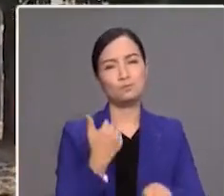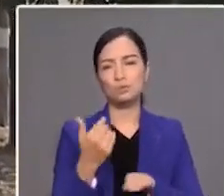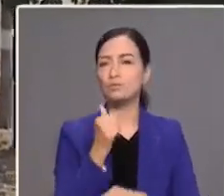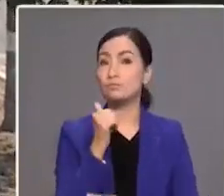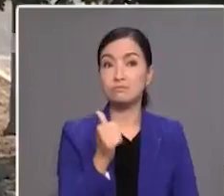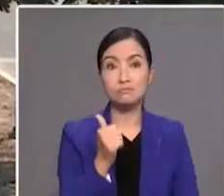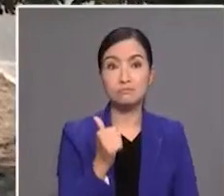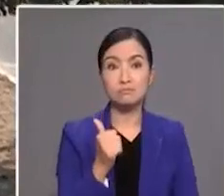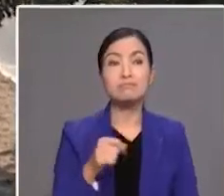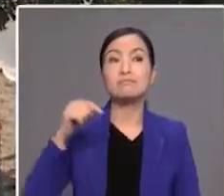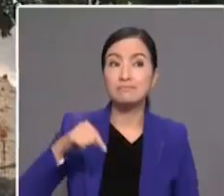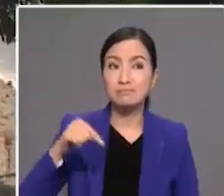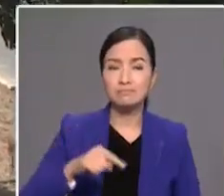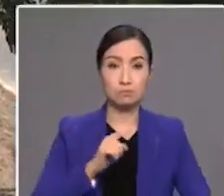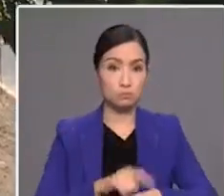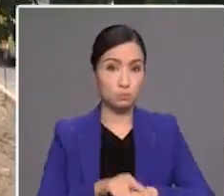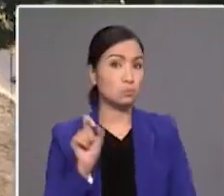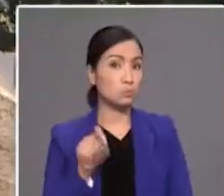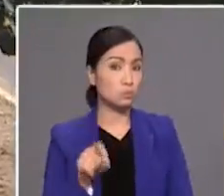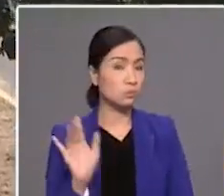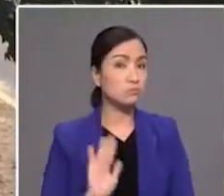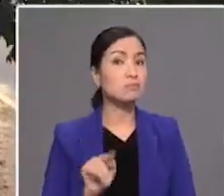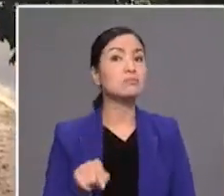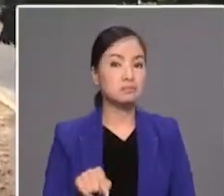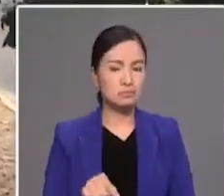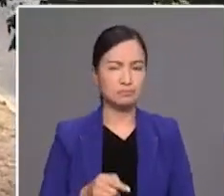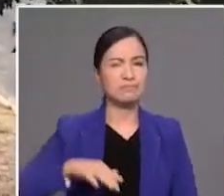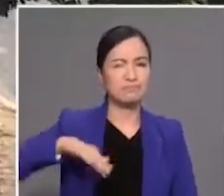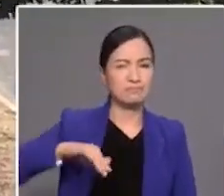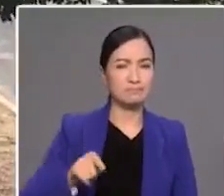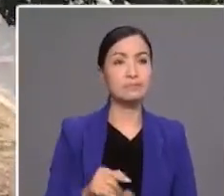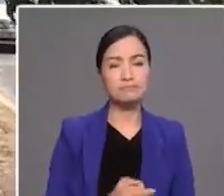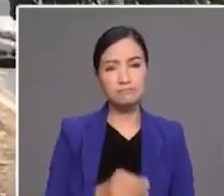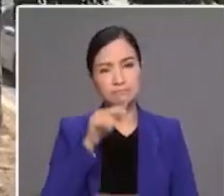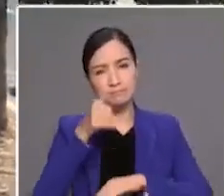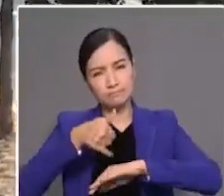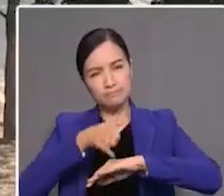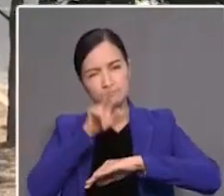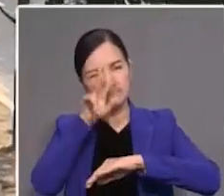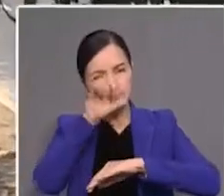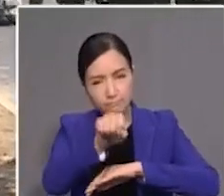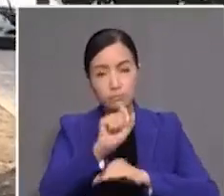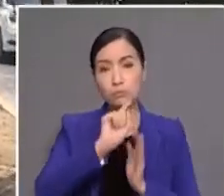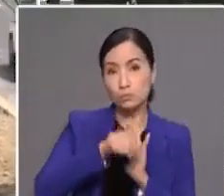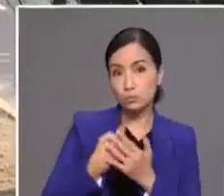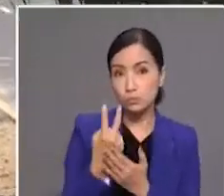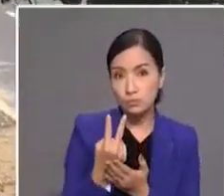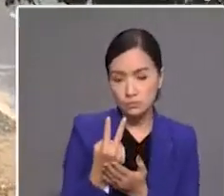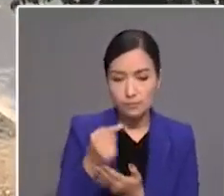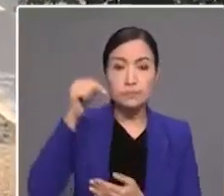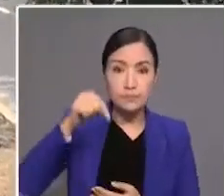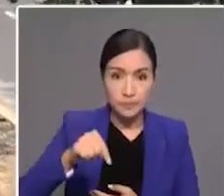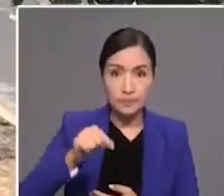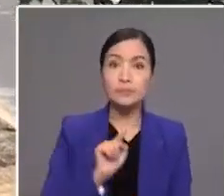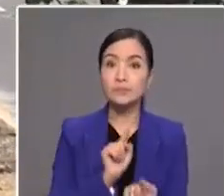ค่ะอาจจะเป็นเพราะว่าในช่วงนี้ไม่ใช่ช่วงเวลาเร่งด่วนแต่อย่างใดค่ะซึ่งจากการเฝ้าสังเกตการของทีมข่าวกว่า2ชั่วโมงนะคะพบค่ะว่าบ